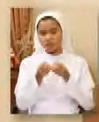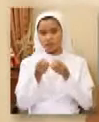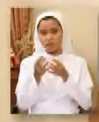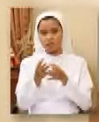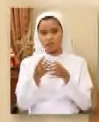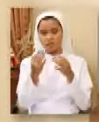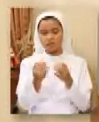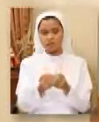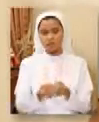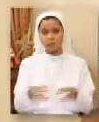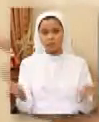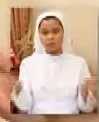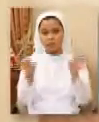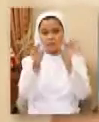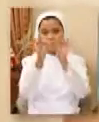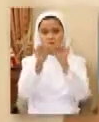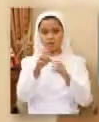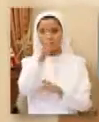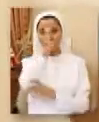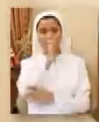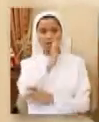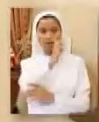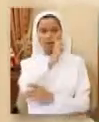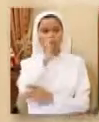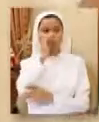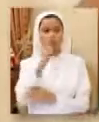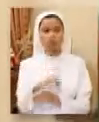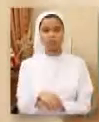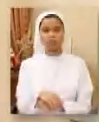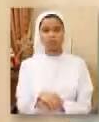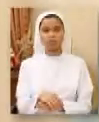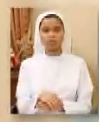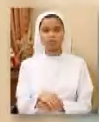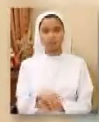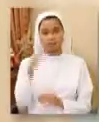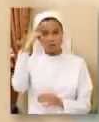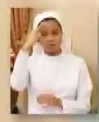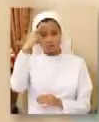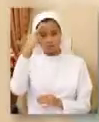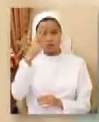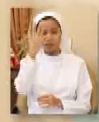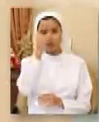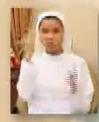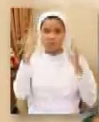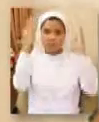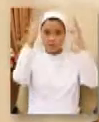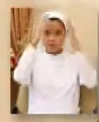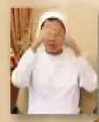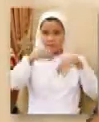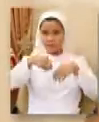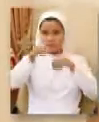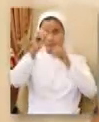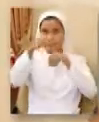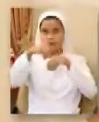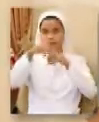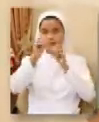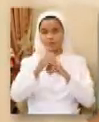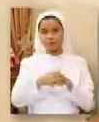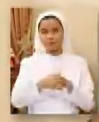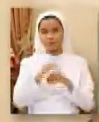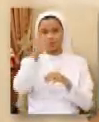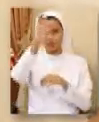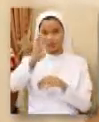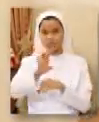crucifix. Itong dahilan kung bakit ang obispo, ini-insensuhan niya. Sarang paggalang, respect,